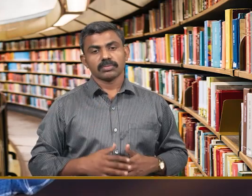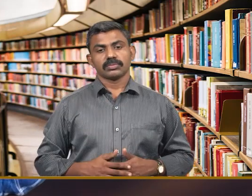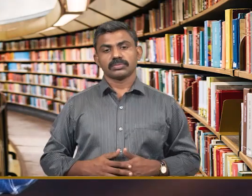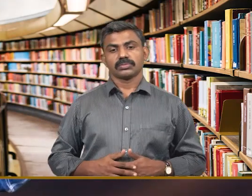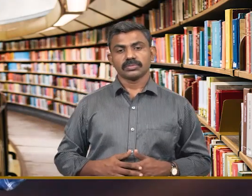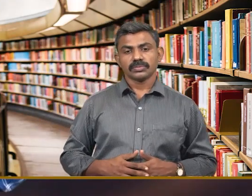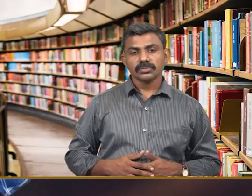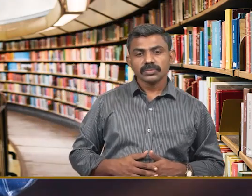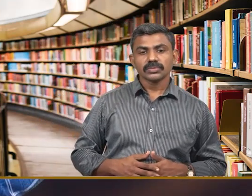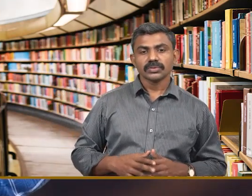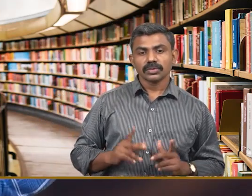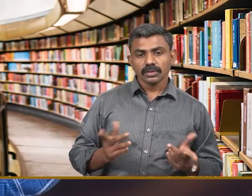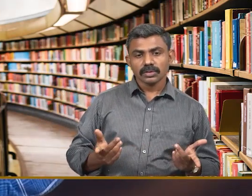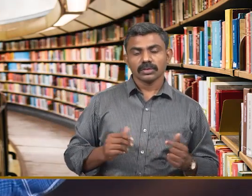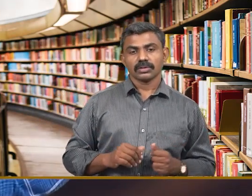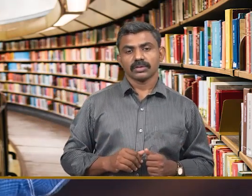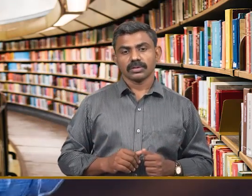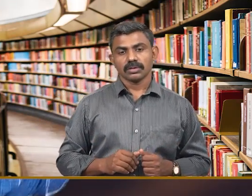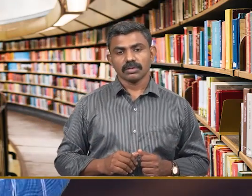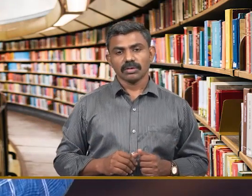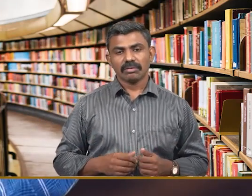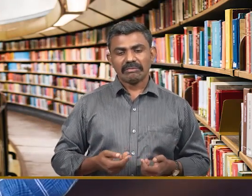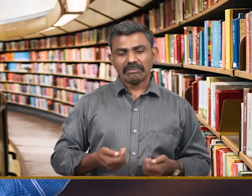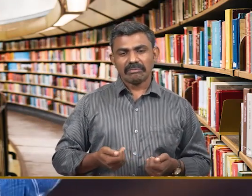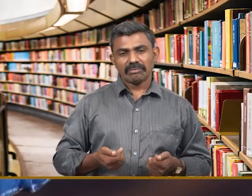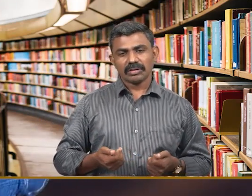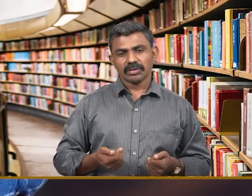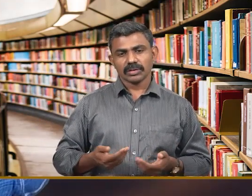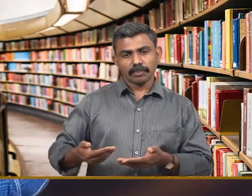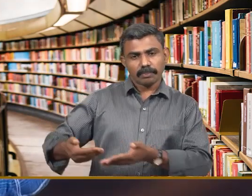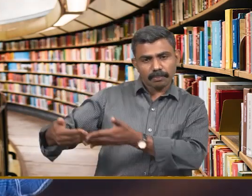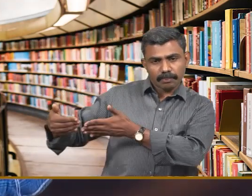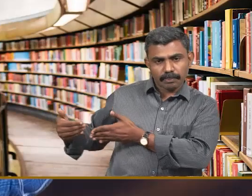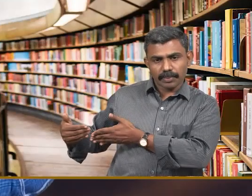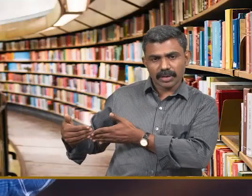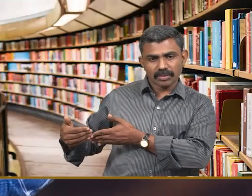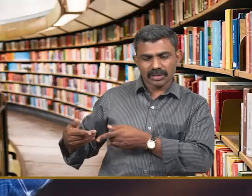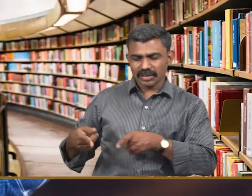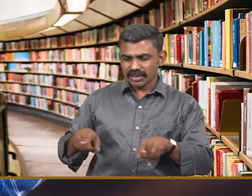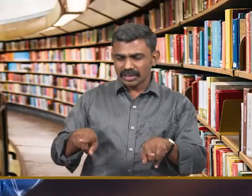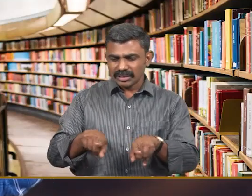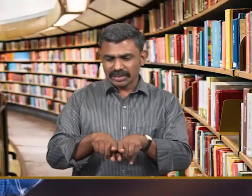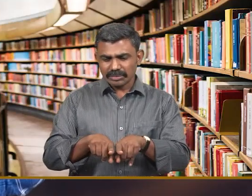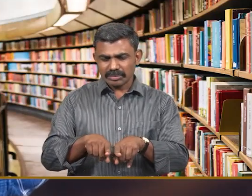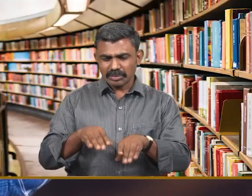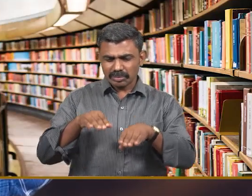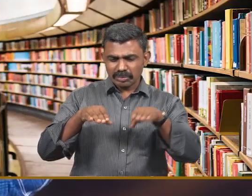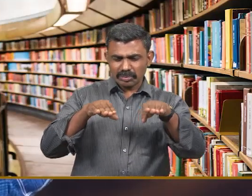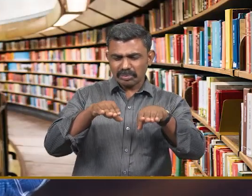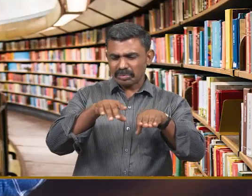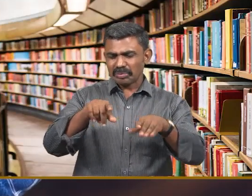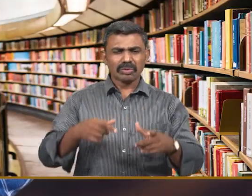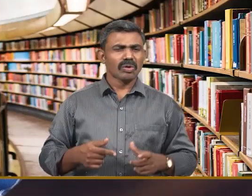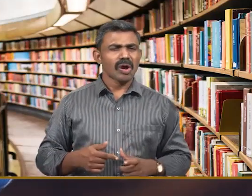அதாவது சீரழிவு, இது அது அதுக்கப்புறம் வந்து அதாவது வணிகத்தில் ஏற்பட்ட பின்னடைவு, இதெல்லாம் சரி செய்வதற்காக ஒவ்வொரு ஐரோப்பிய